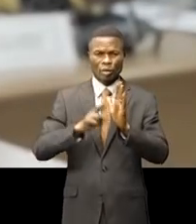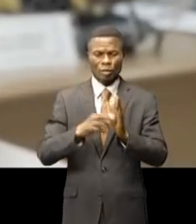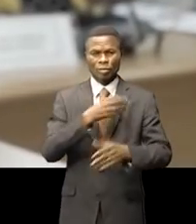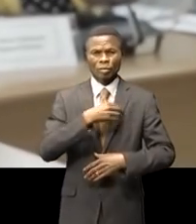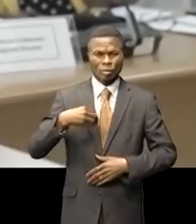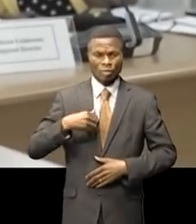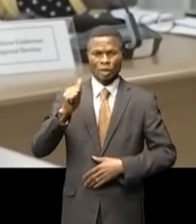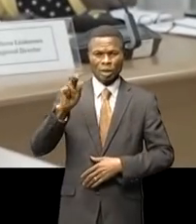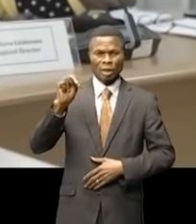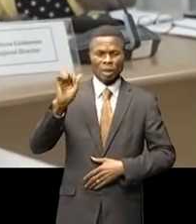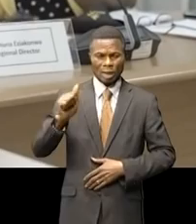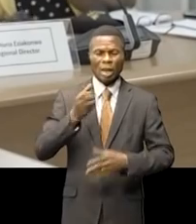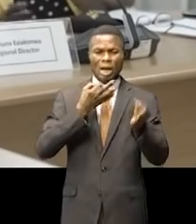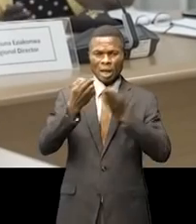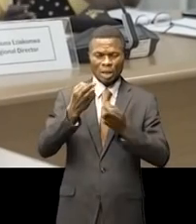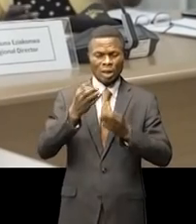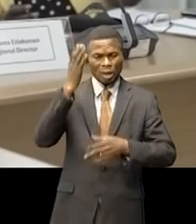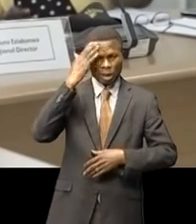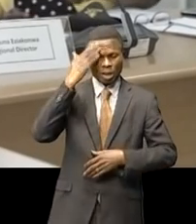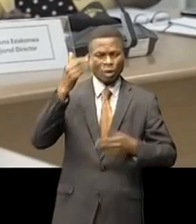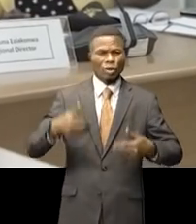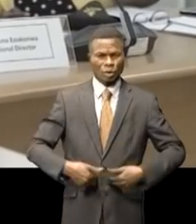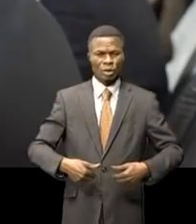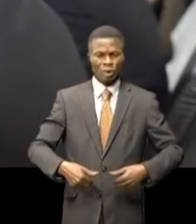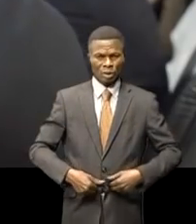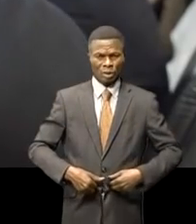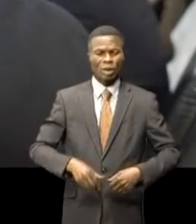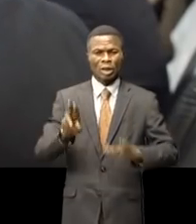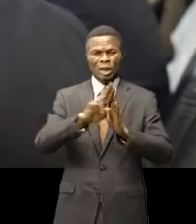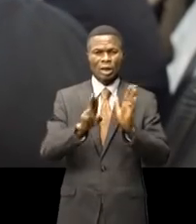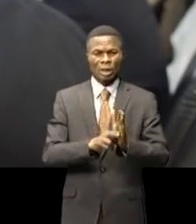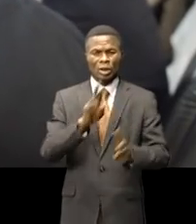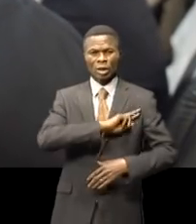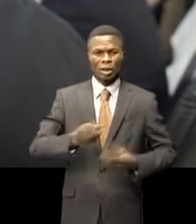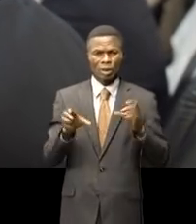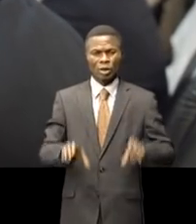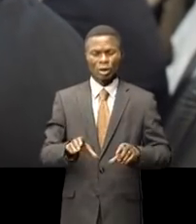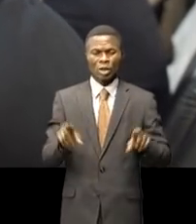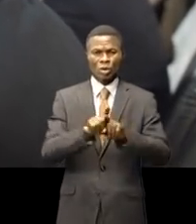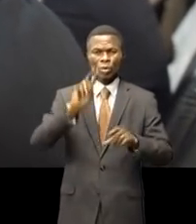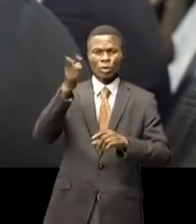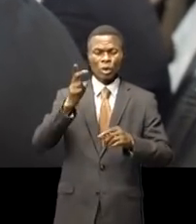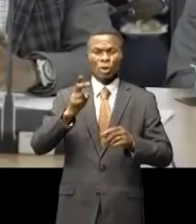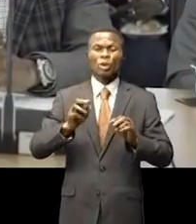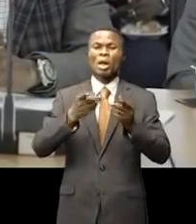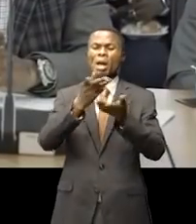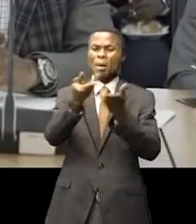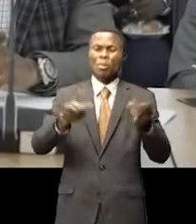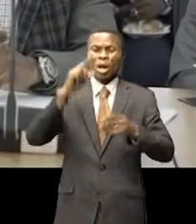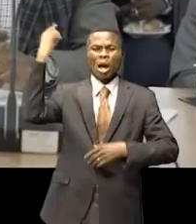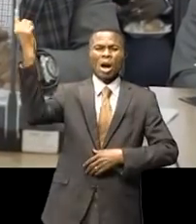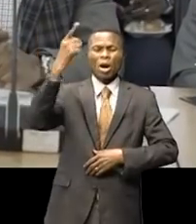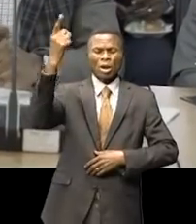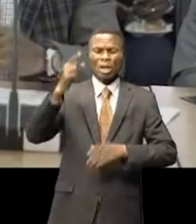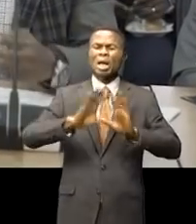anna a rappelé la conscience de la jeunesse du rôle de la rdc a tant que deuxième pour maux de l'humanité avec ses